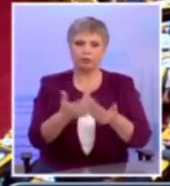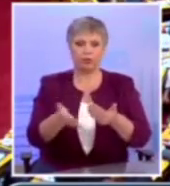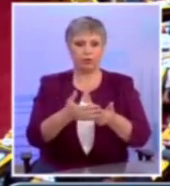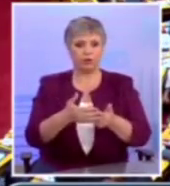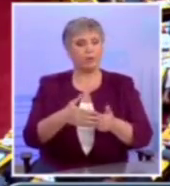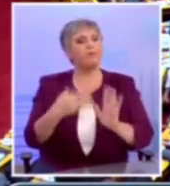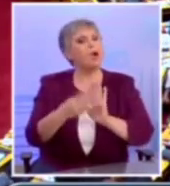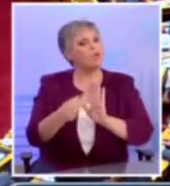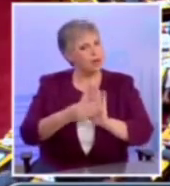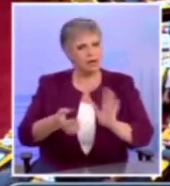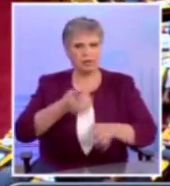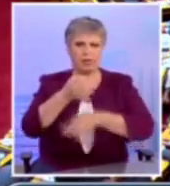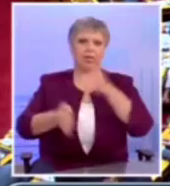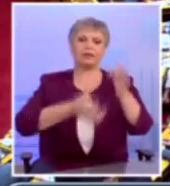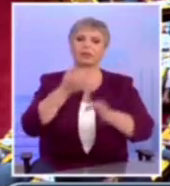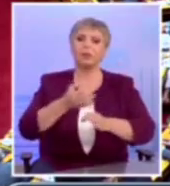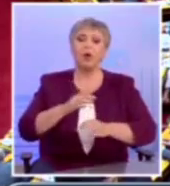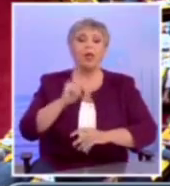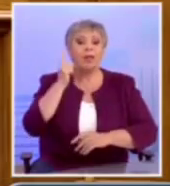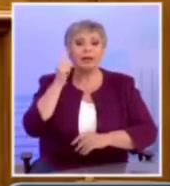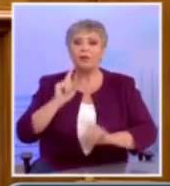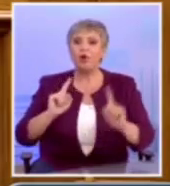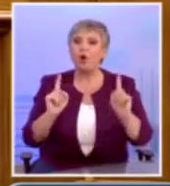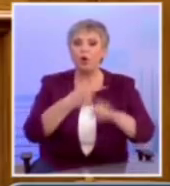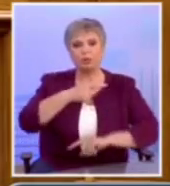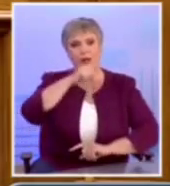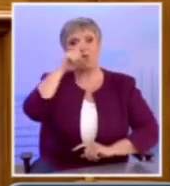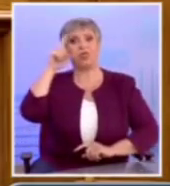πόσο δύσκολη ήταν αυτή η διαπραγμάτευση.